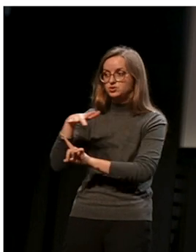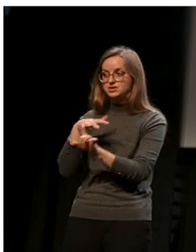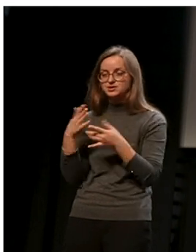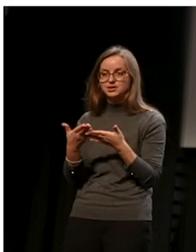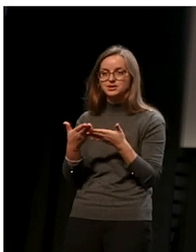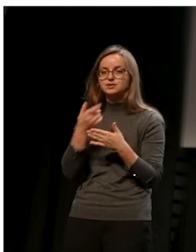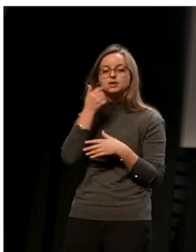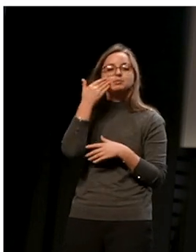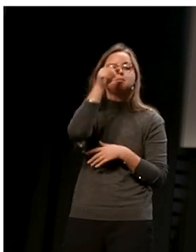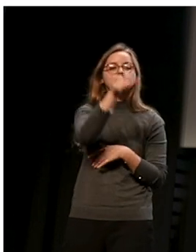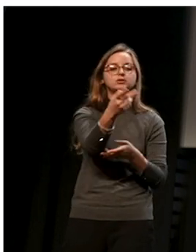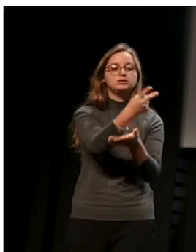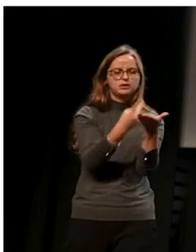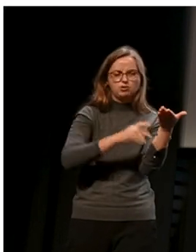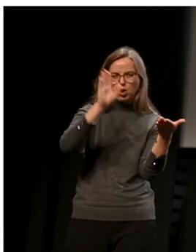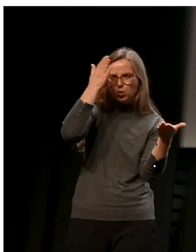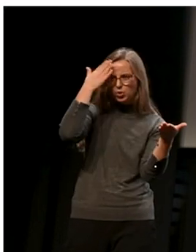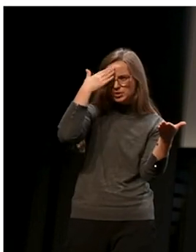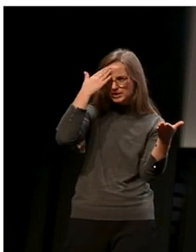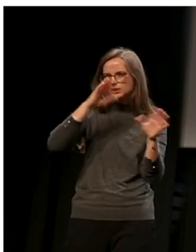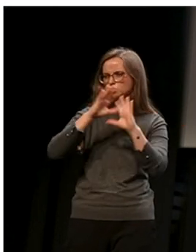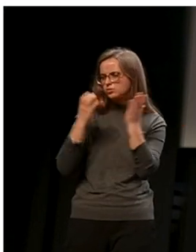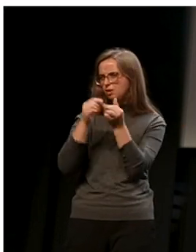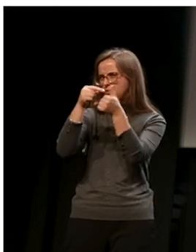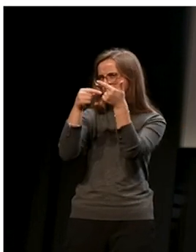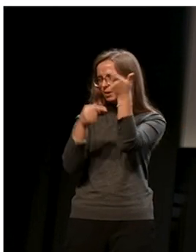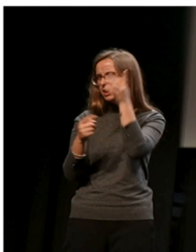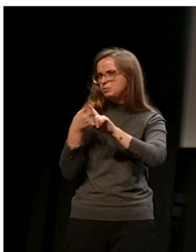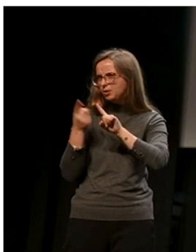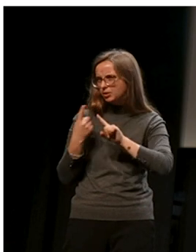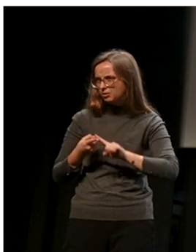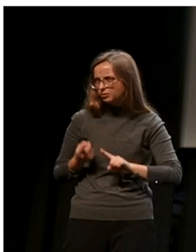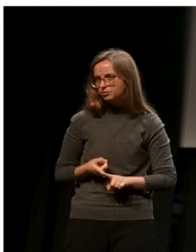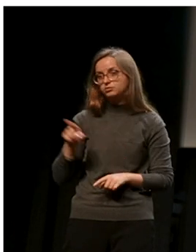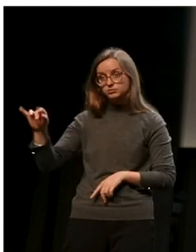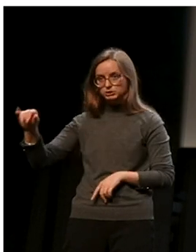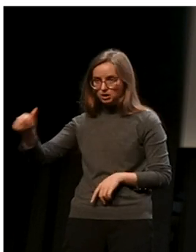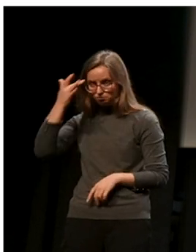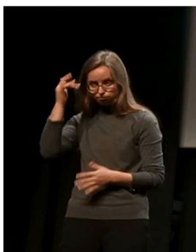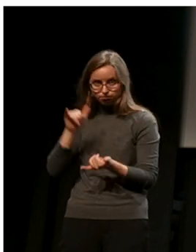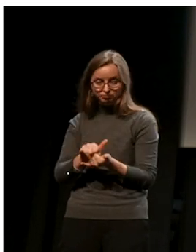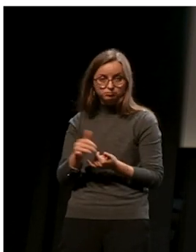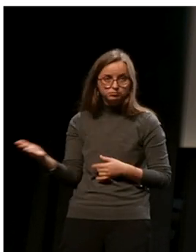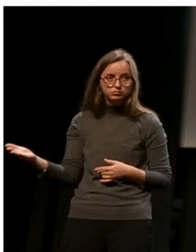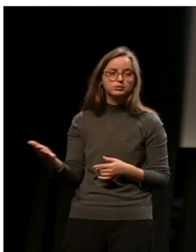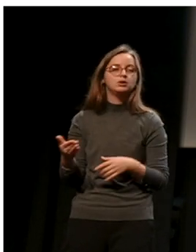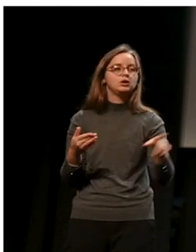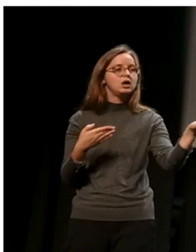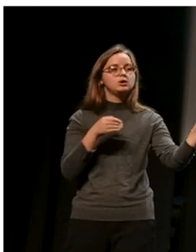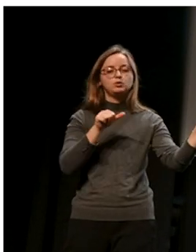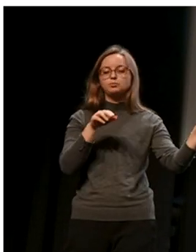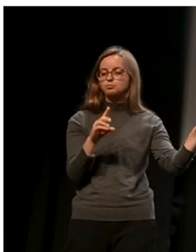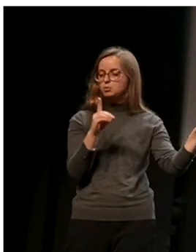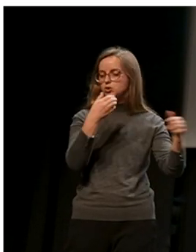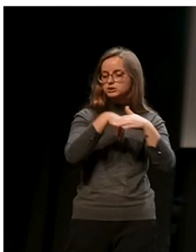éléments, et là, je le fais volontairement, on a un jeu, moi de mon côté, qui est illustré par Maud chez